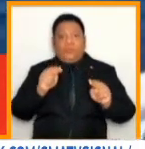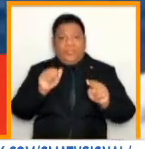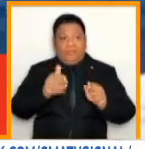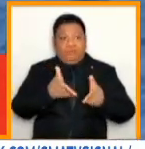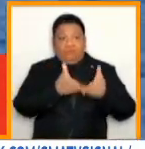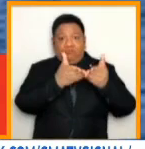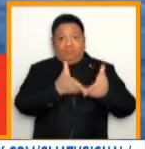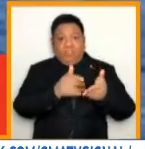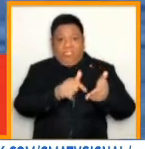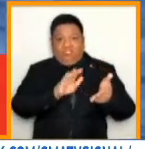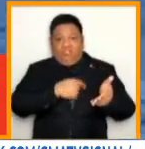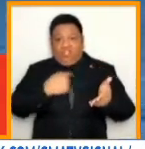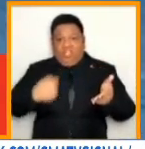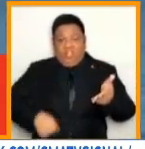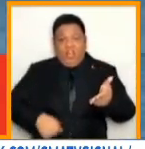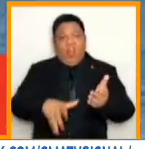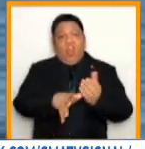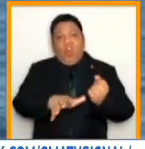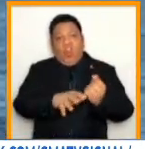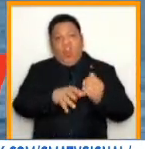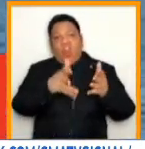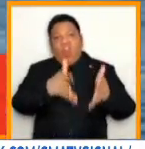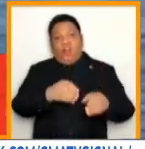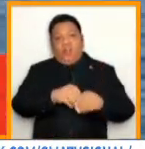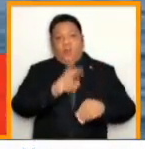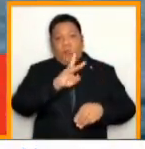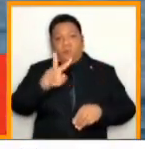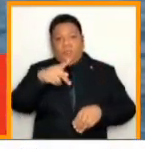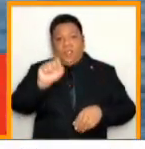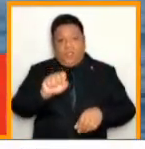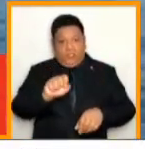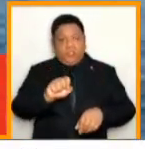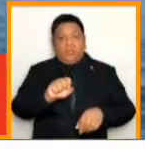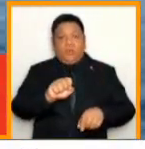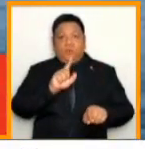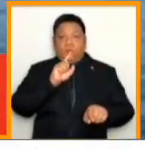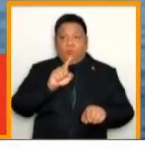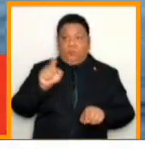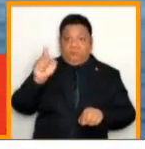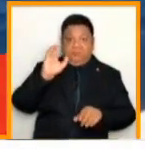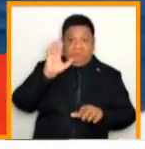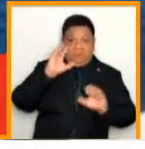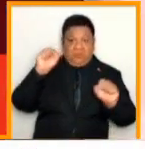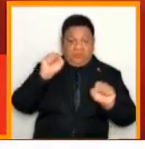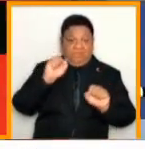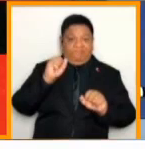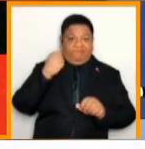Sea. Sagot ng Malacañang, walang nilabag sa Konstitusyon ang Pangulo.